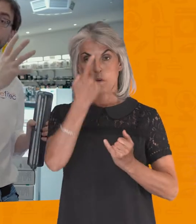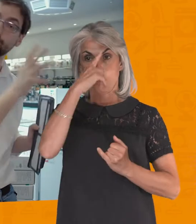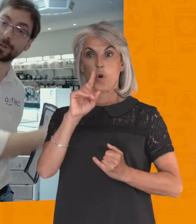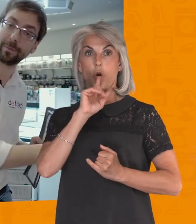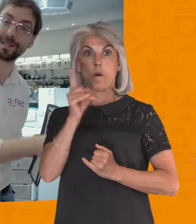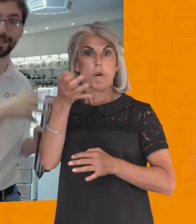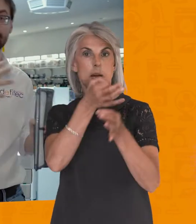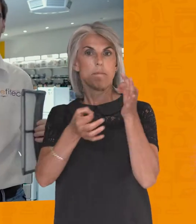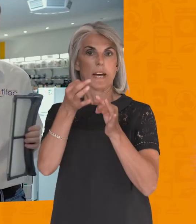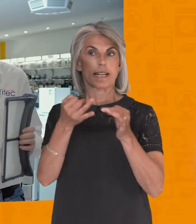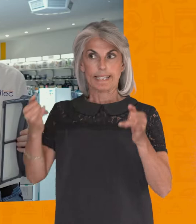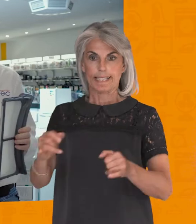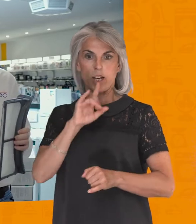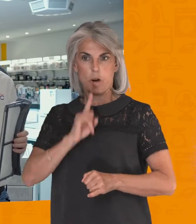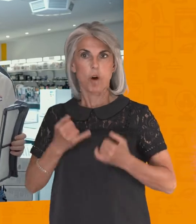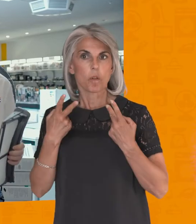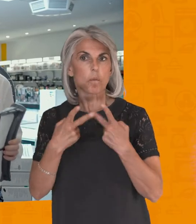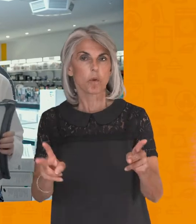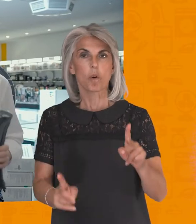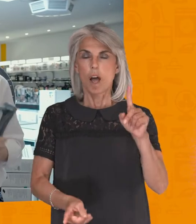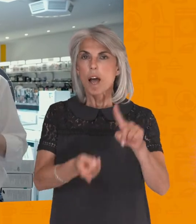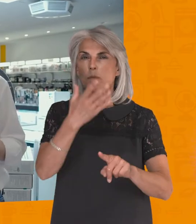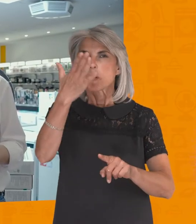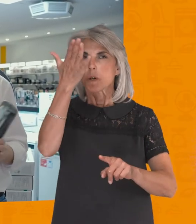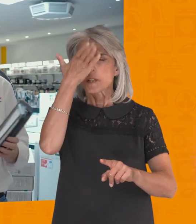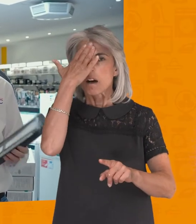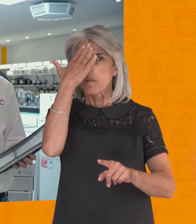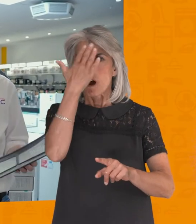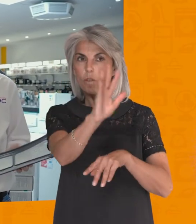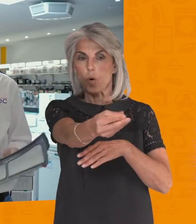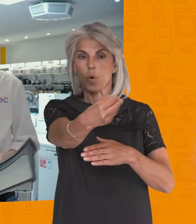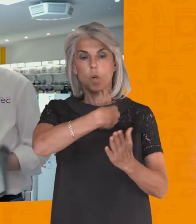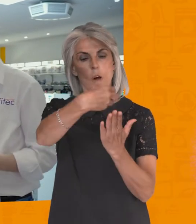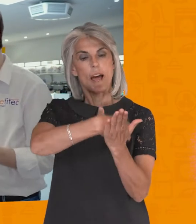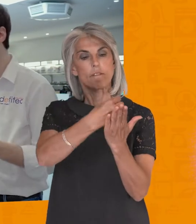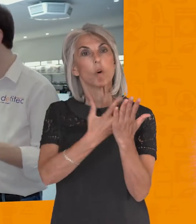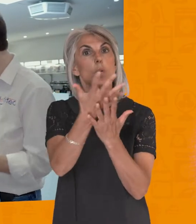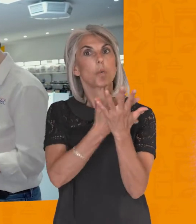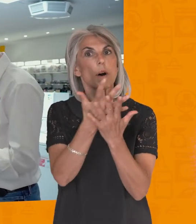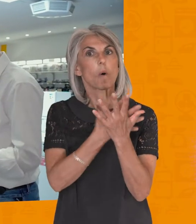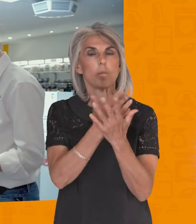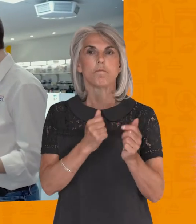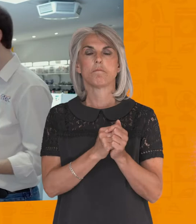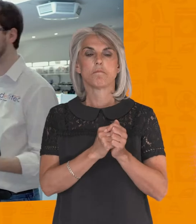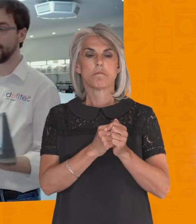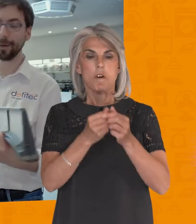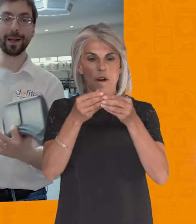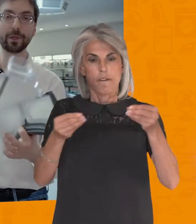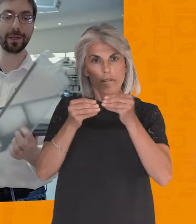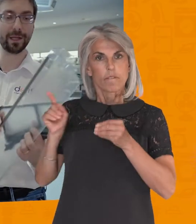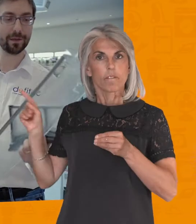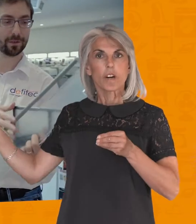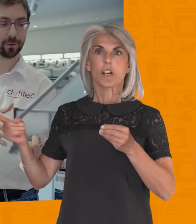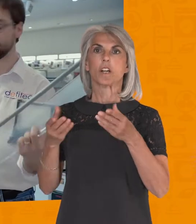car nous avons un comptoir de pièces un service technique il est important très important que vous nous donniez tous ces numéros donc un filtre à